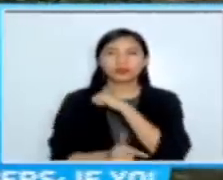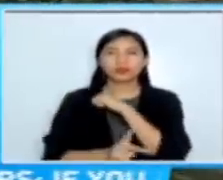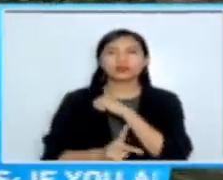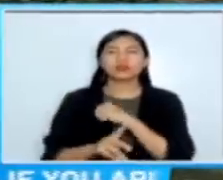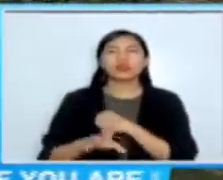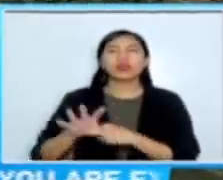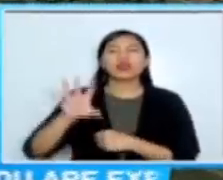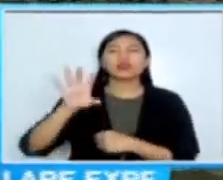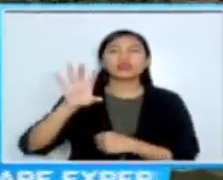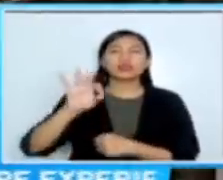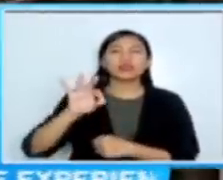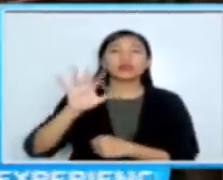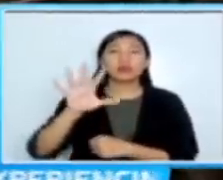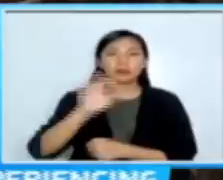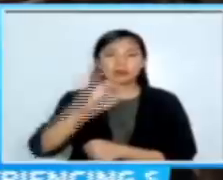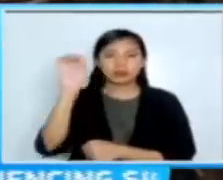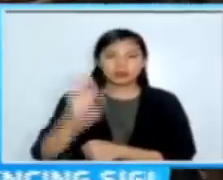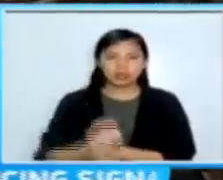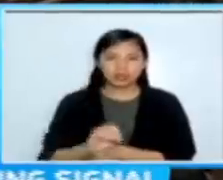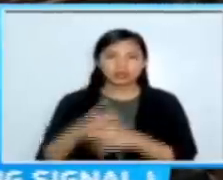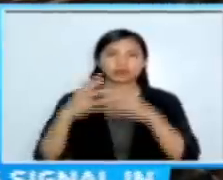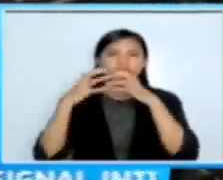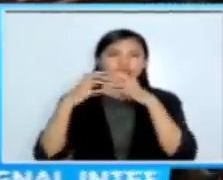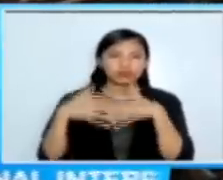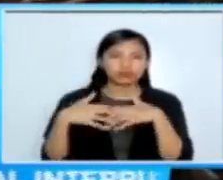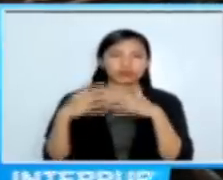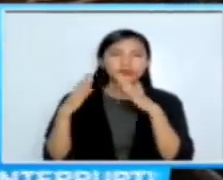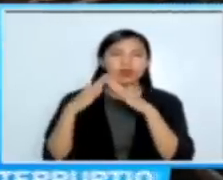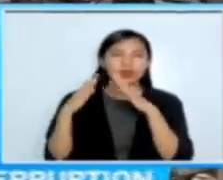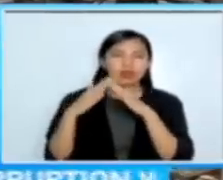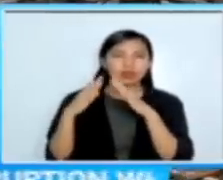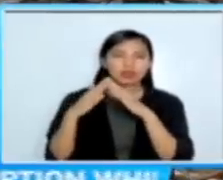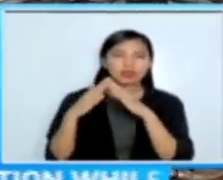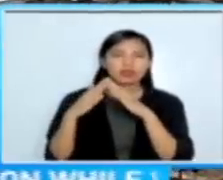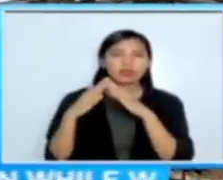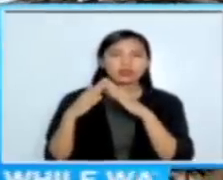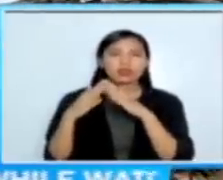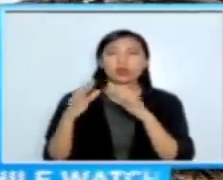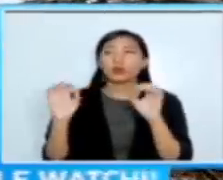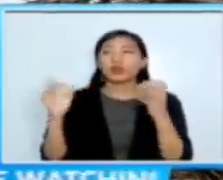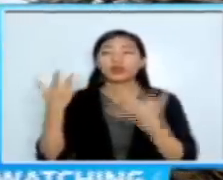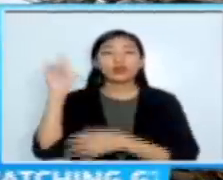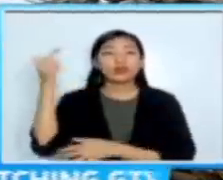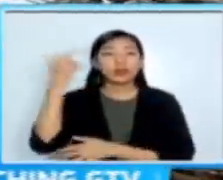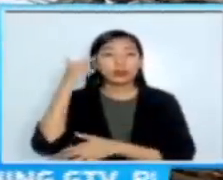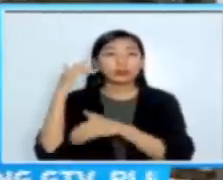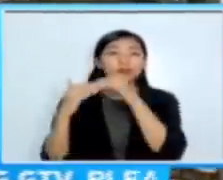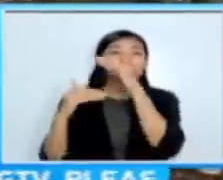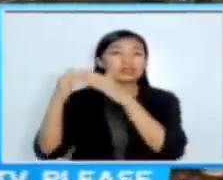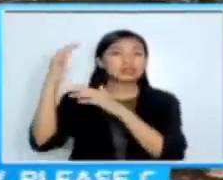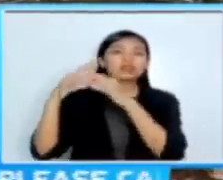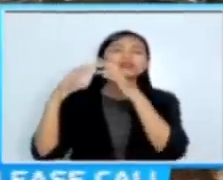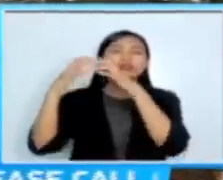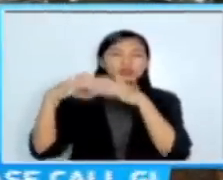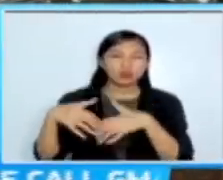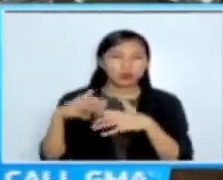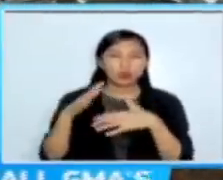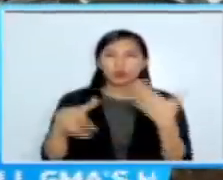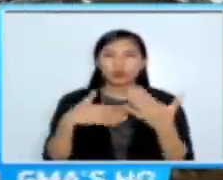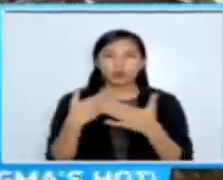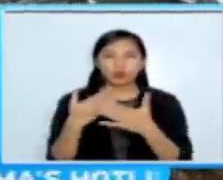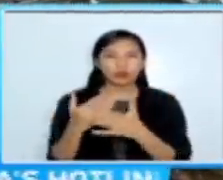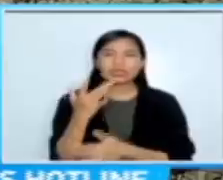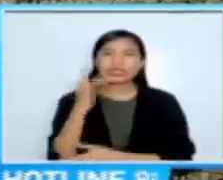bahay, walang mga bubong. Walang gobyernong building na natira, lahat wash out, lahat ng mga salamin